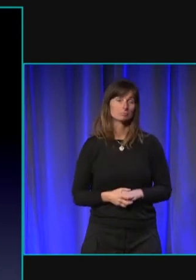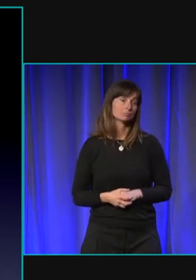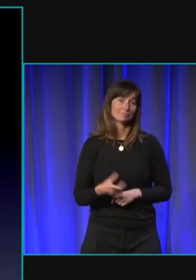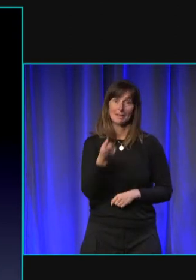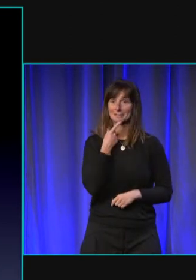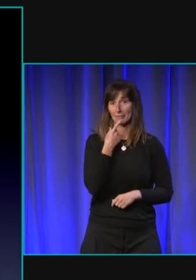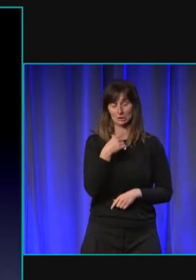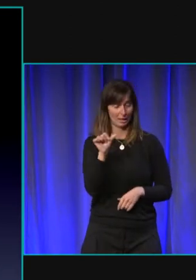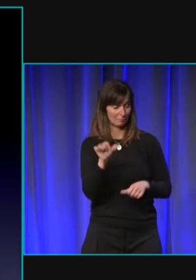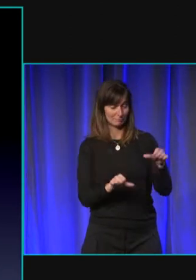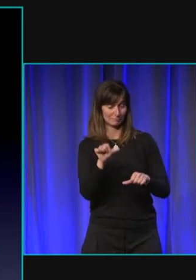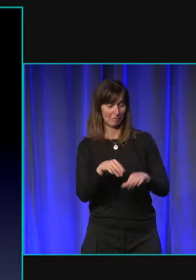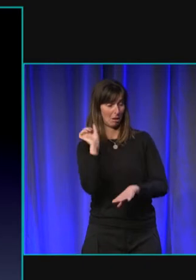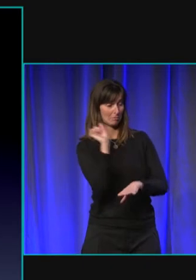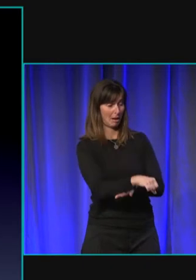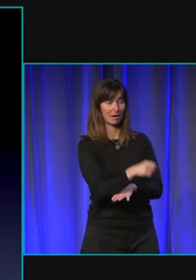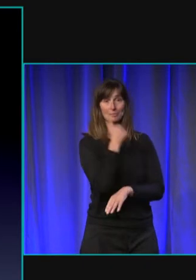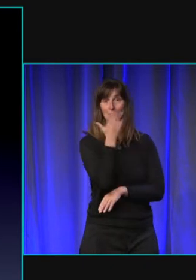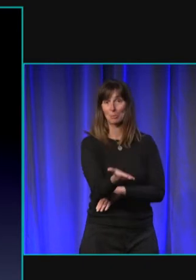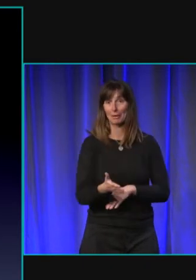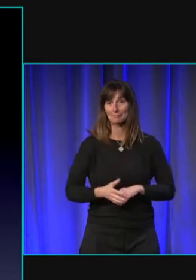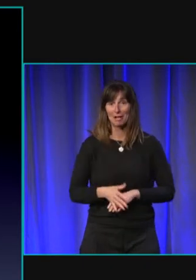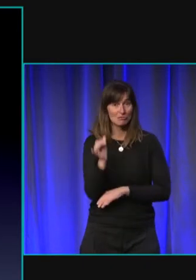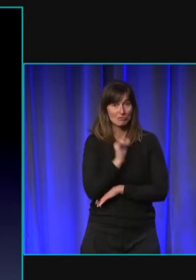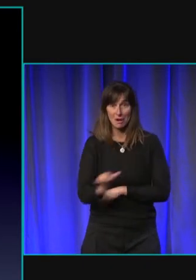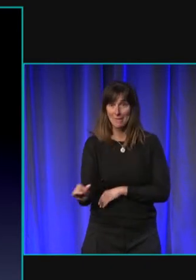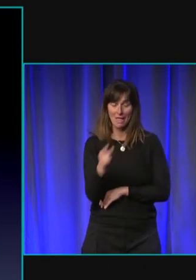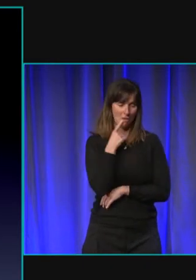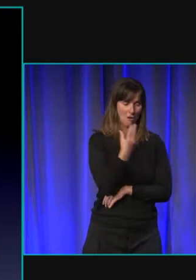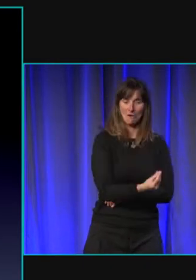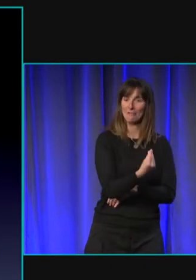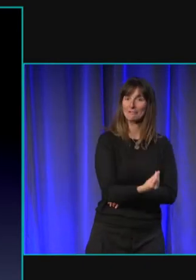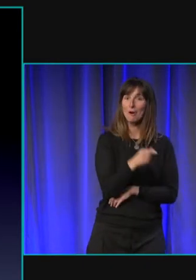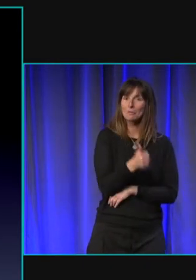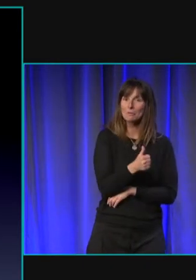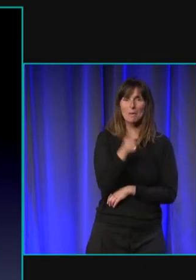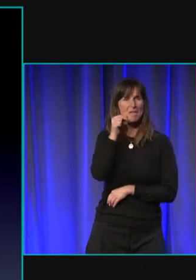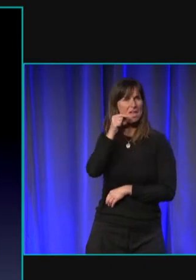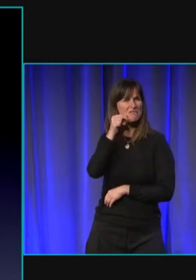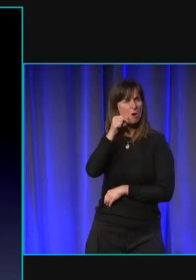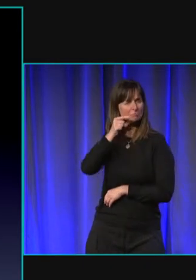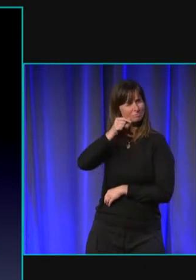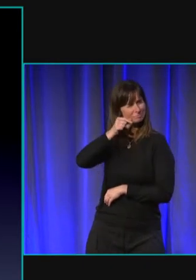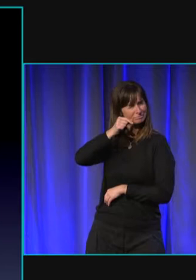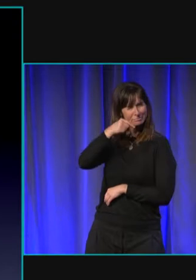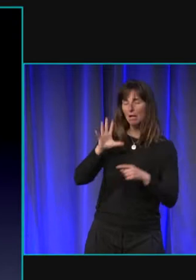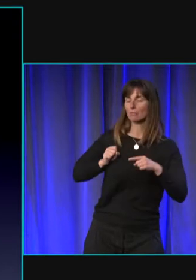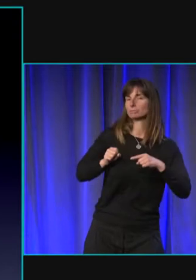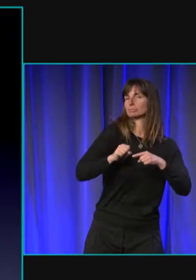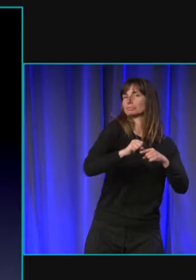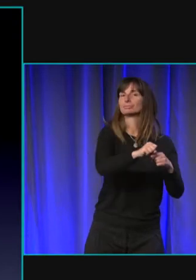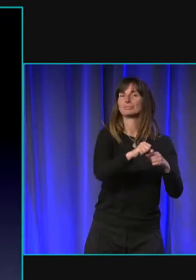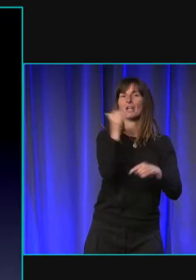rivaliser face à un enfant, parce que l'enfant a cette capacité à récupérer très vite des efforts intensifs, parce que